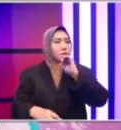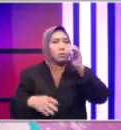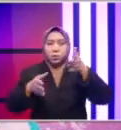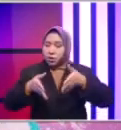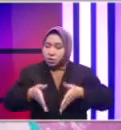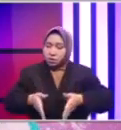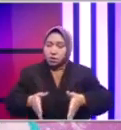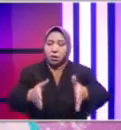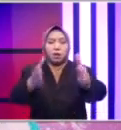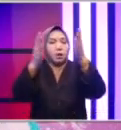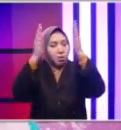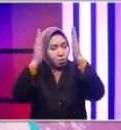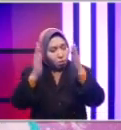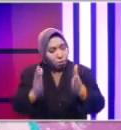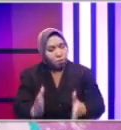bool